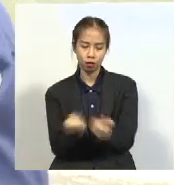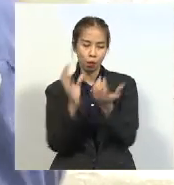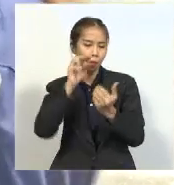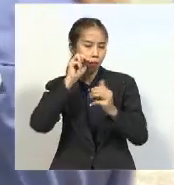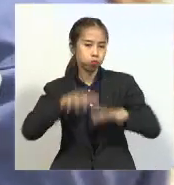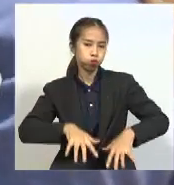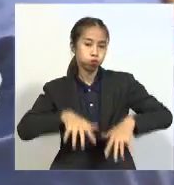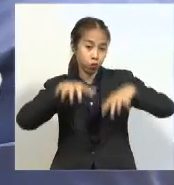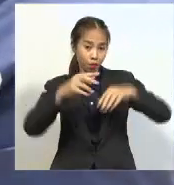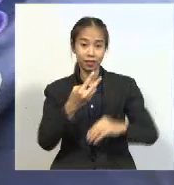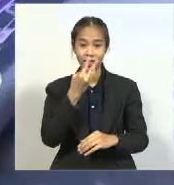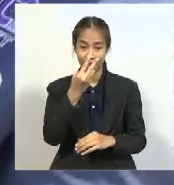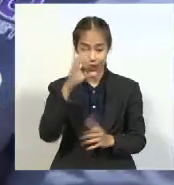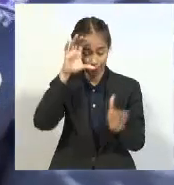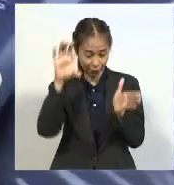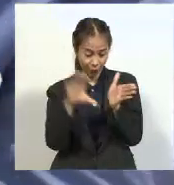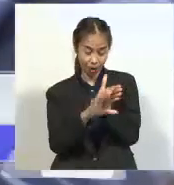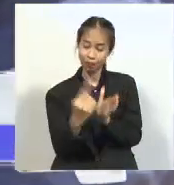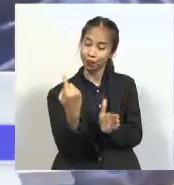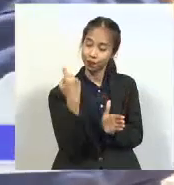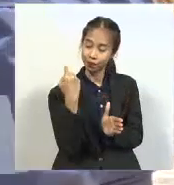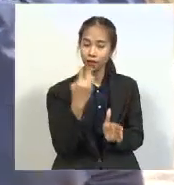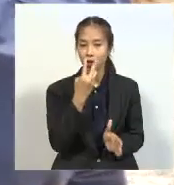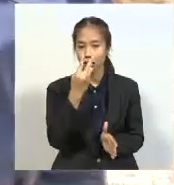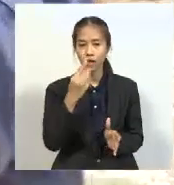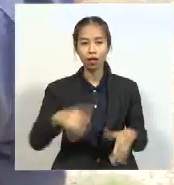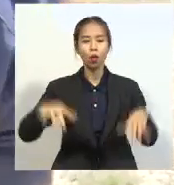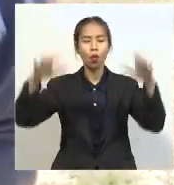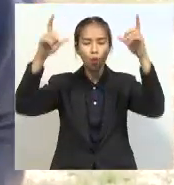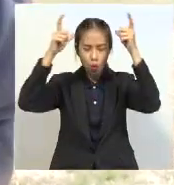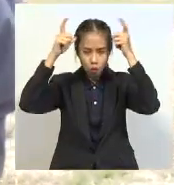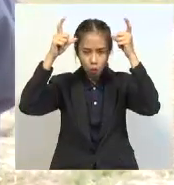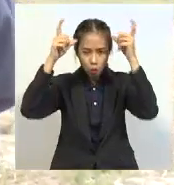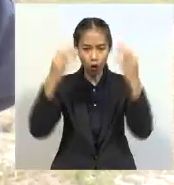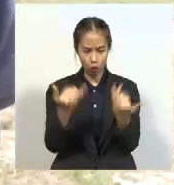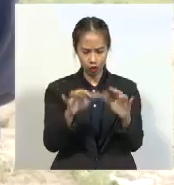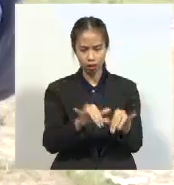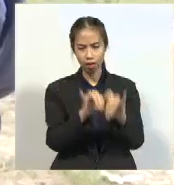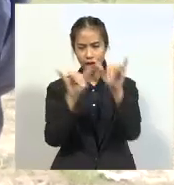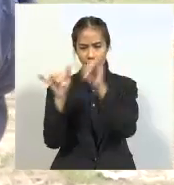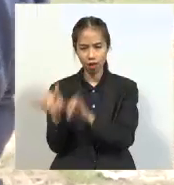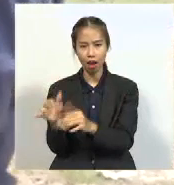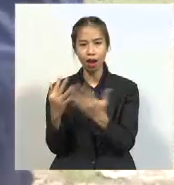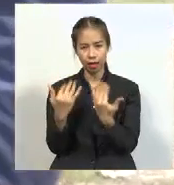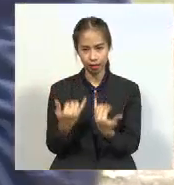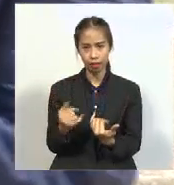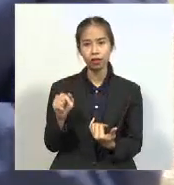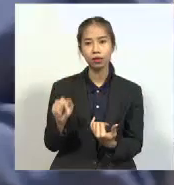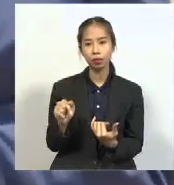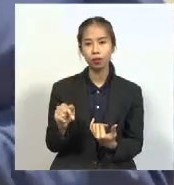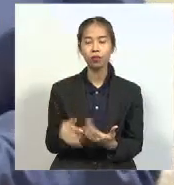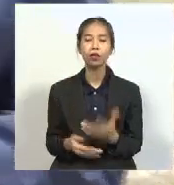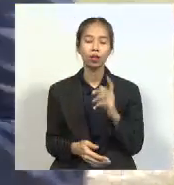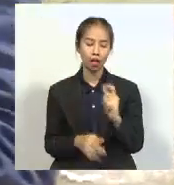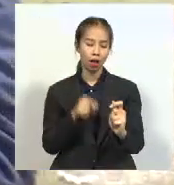ที่อย่างภาพที่คุณผู้ชมเห็นดูนี่นะคะก็คือน้องวัวต่างๆที่มาอยู่ที่ศูนย์อพยพตรงนี้ค่ะก็อยู่ที่บ้านท่ากกแผ่ตำบล